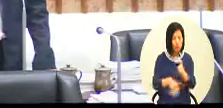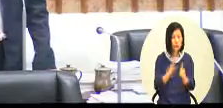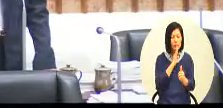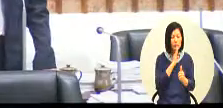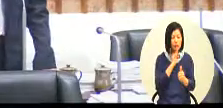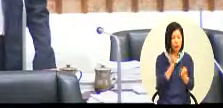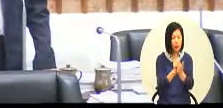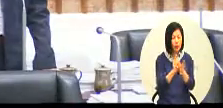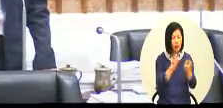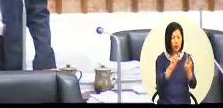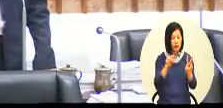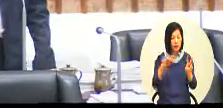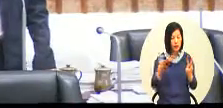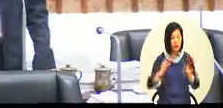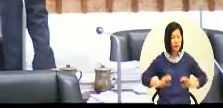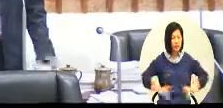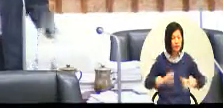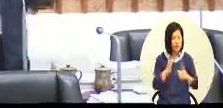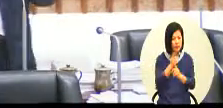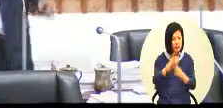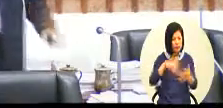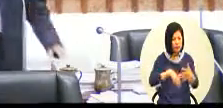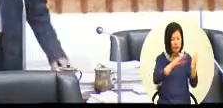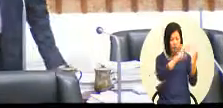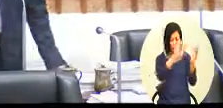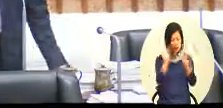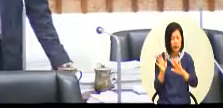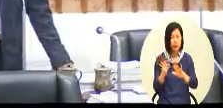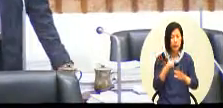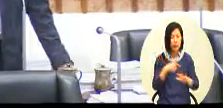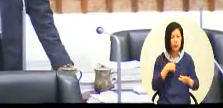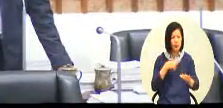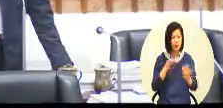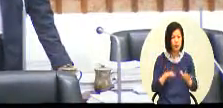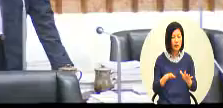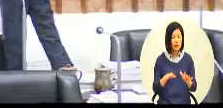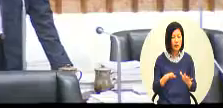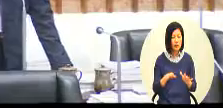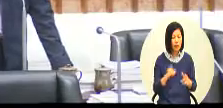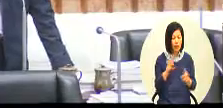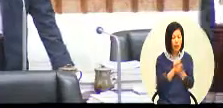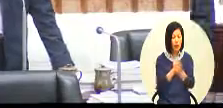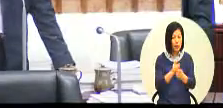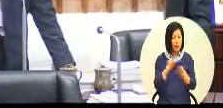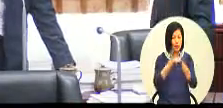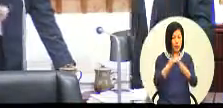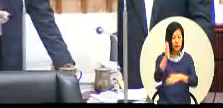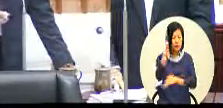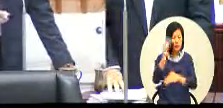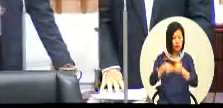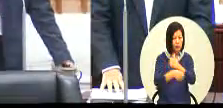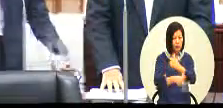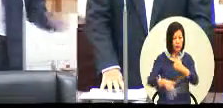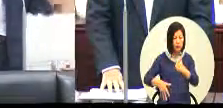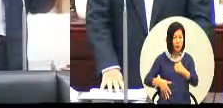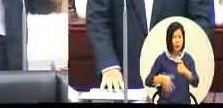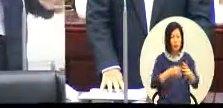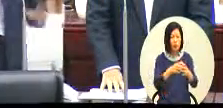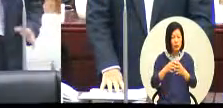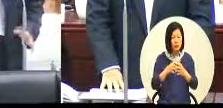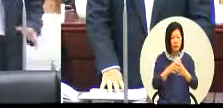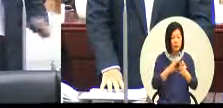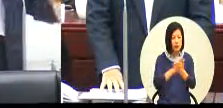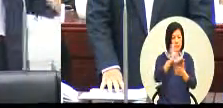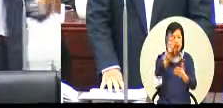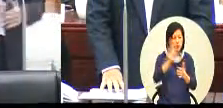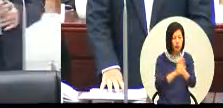点零的精神跟二点零的实质的内涵，我在这边要对于我们市府团队要对于你们的一个未